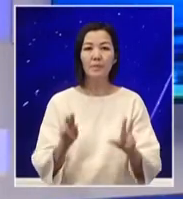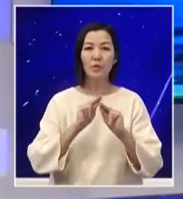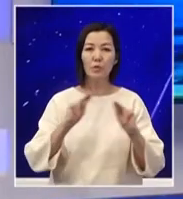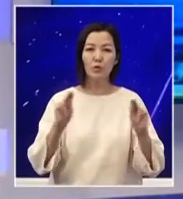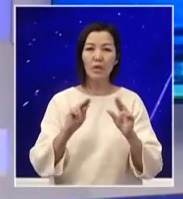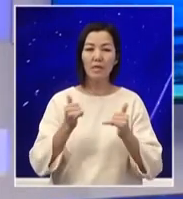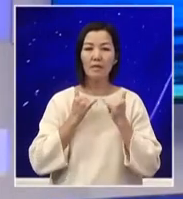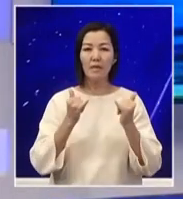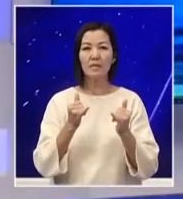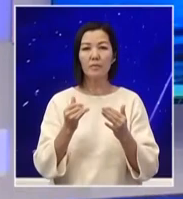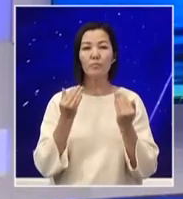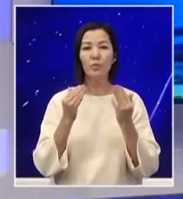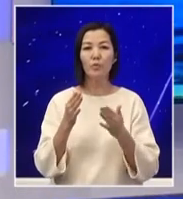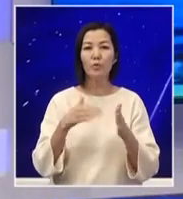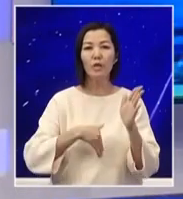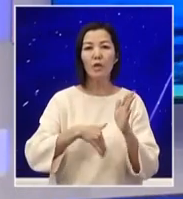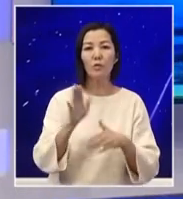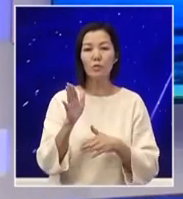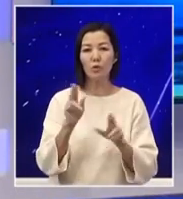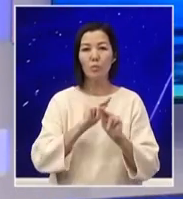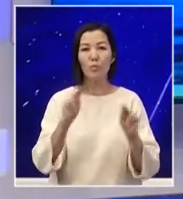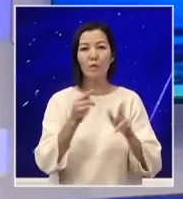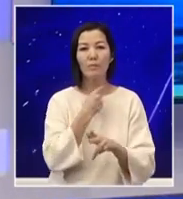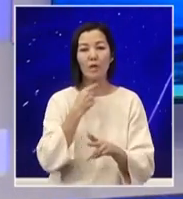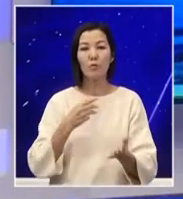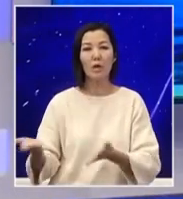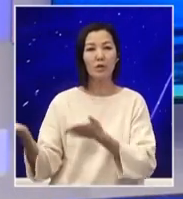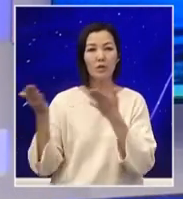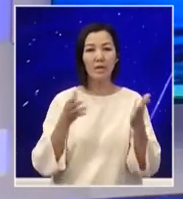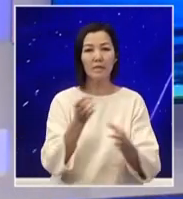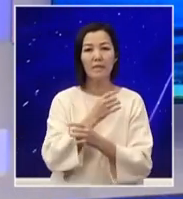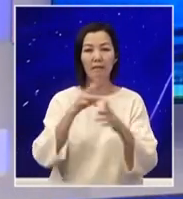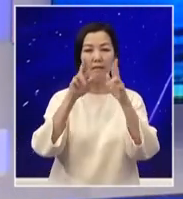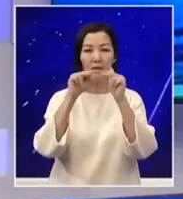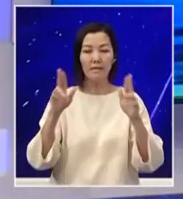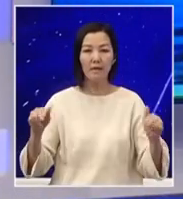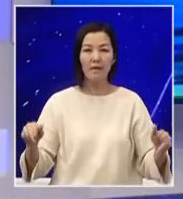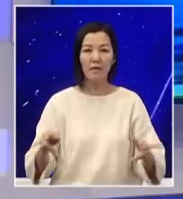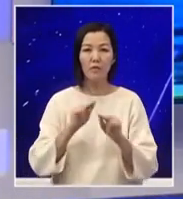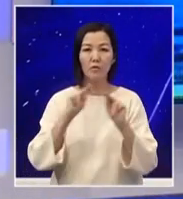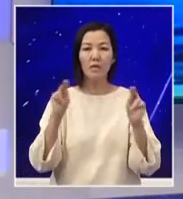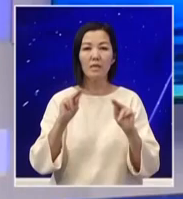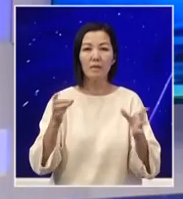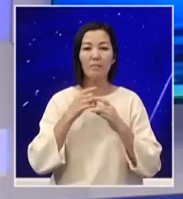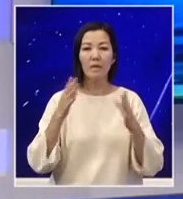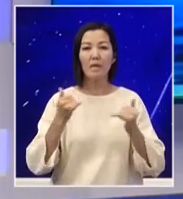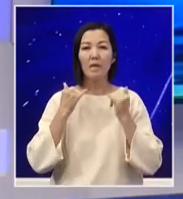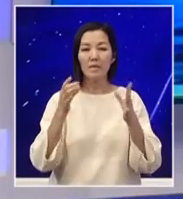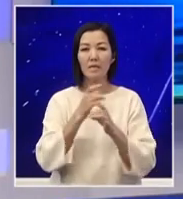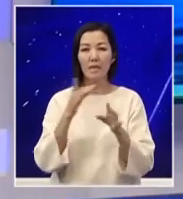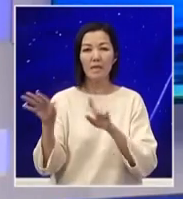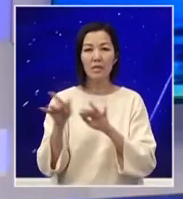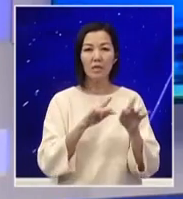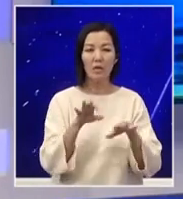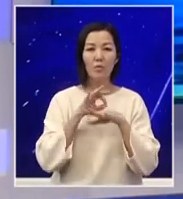Ұстазға тағзым. Бүгін өңірдің ең үздік мұғалімдері Талдықорғанға шақырылды. Салтанат сарайында ұстаздардың кәсіби мерекесіне арналған